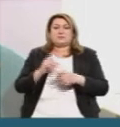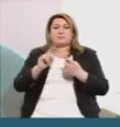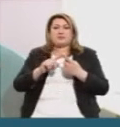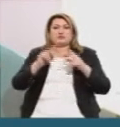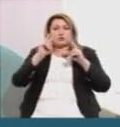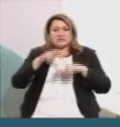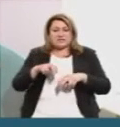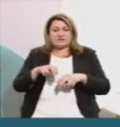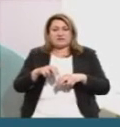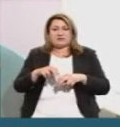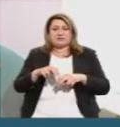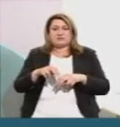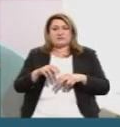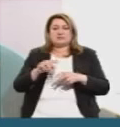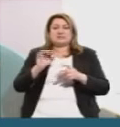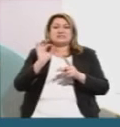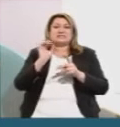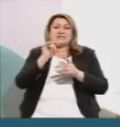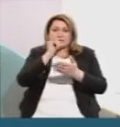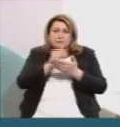первичного обследования с целью